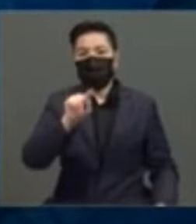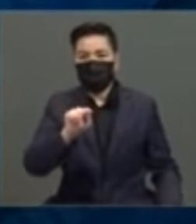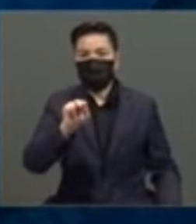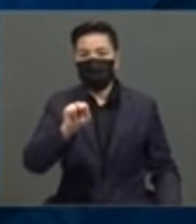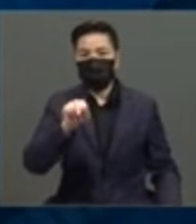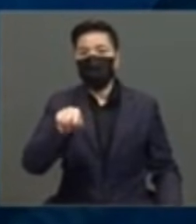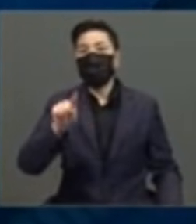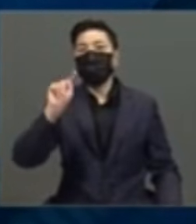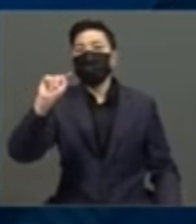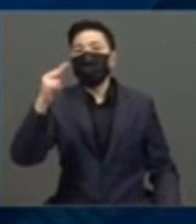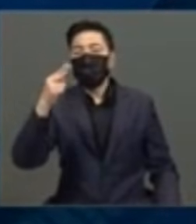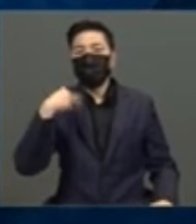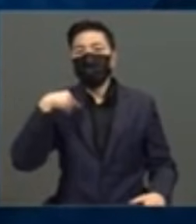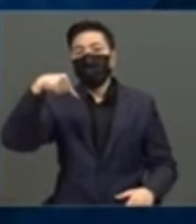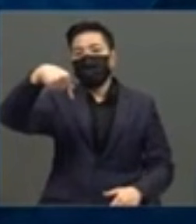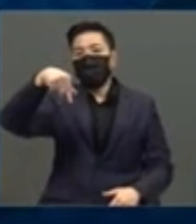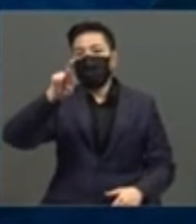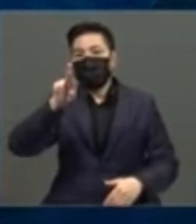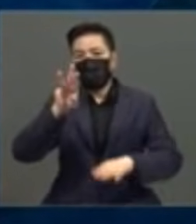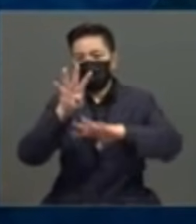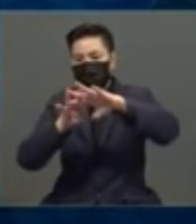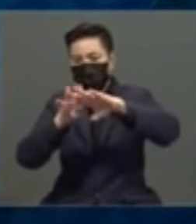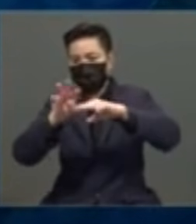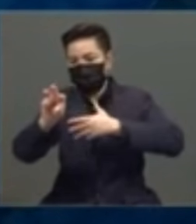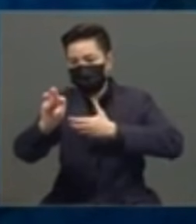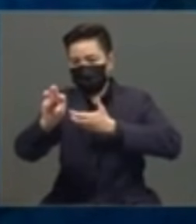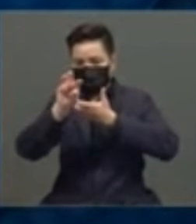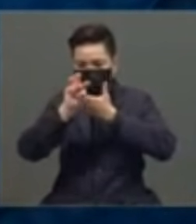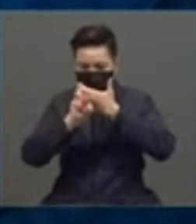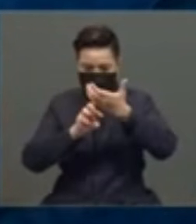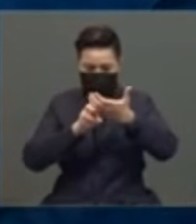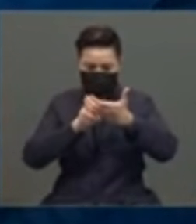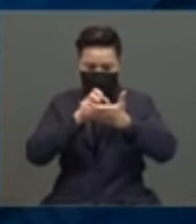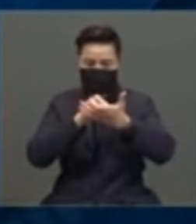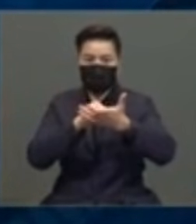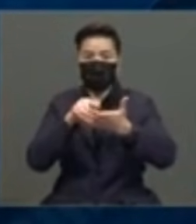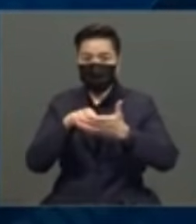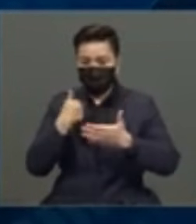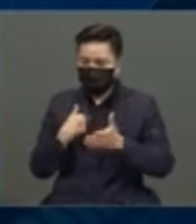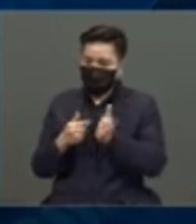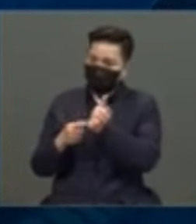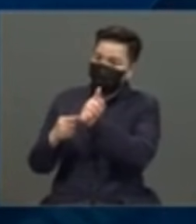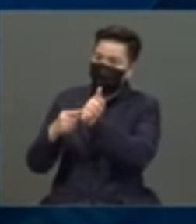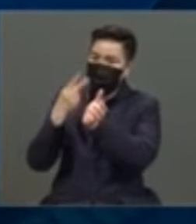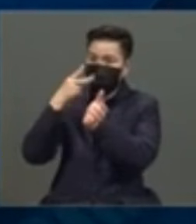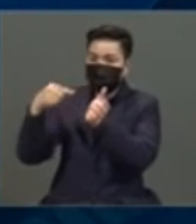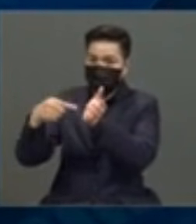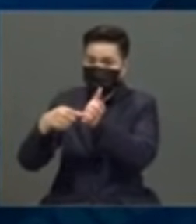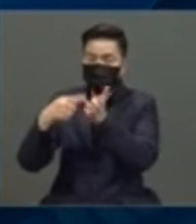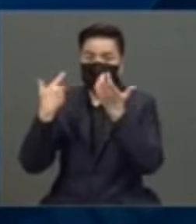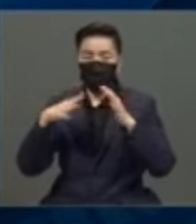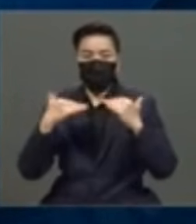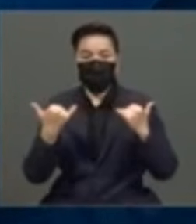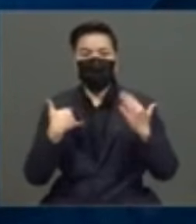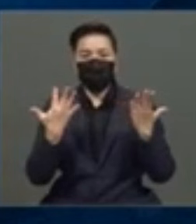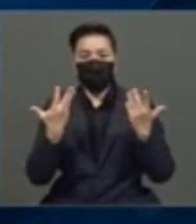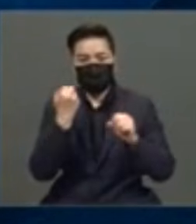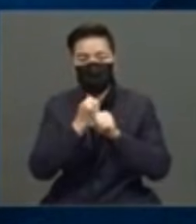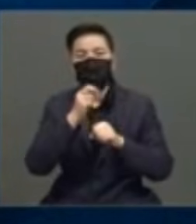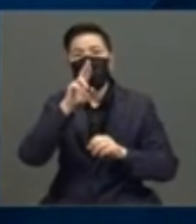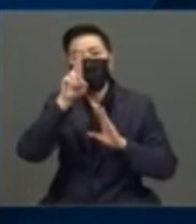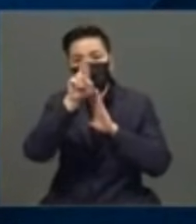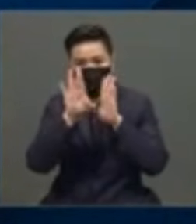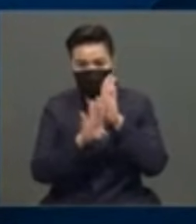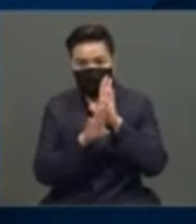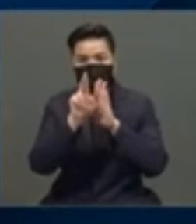covid19.in.thซึ่งจะได้ QR code ออกมาเพื่อแสดงต่อเจ้าหน้าที่ที่ด่านตรวจซึ่งตอนนี้ทางด่านกำลังทดสอบระบ